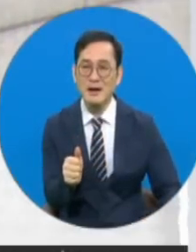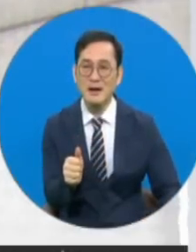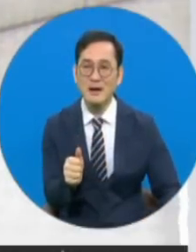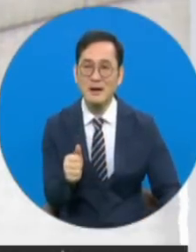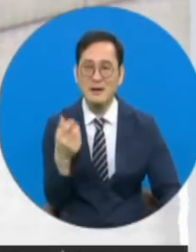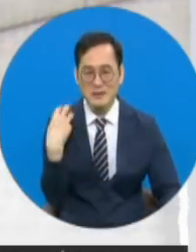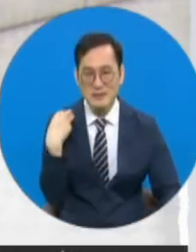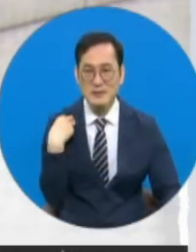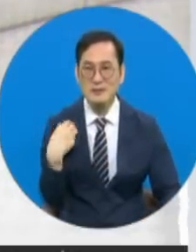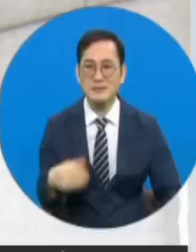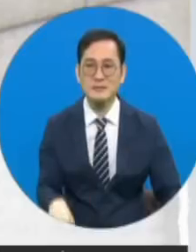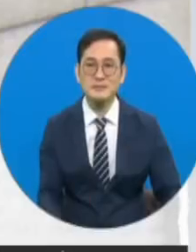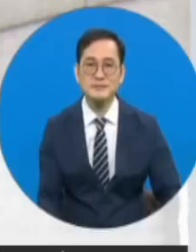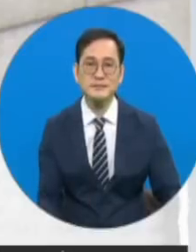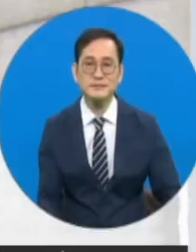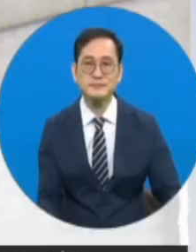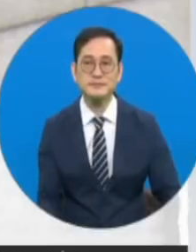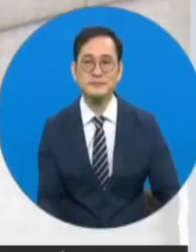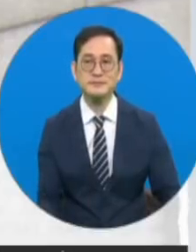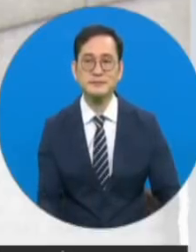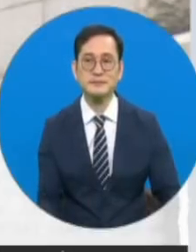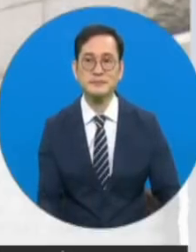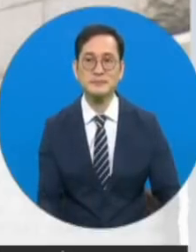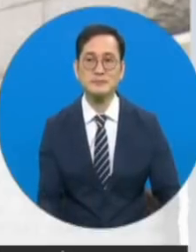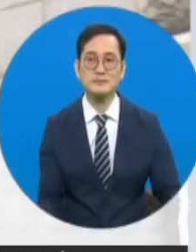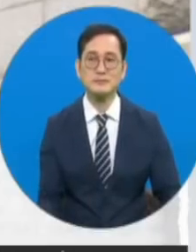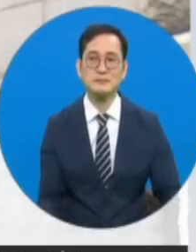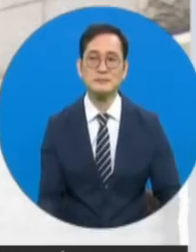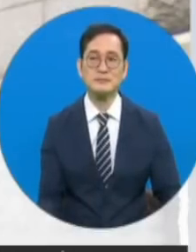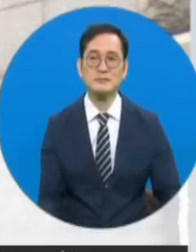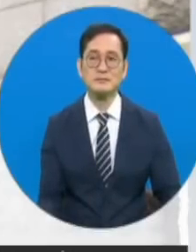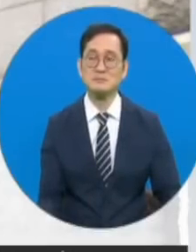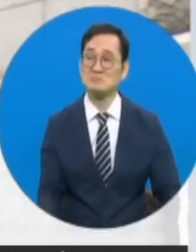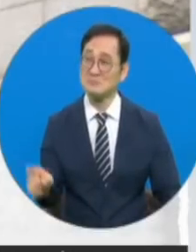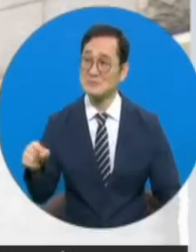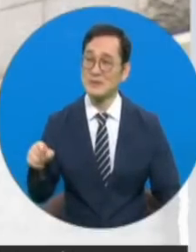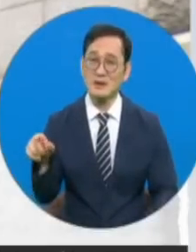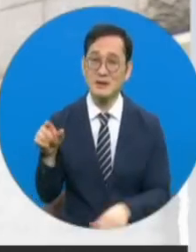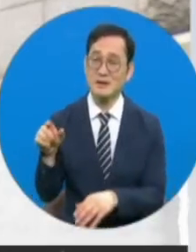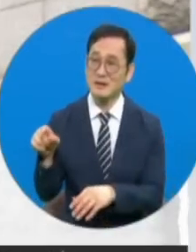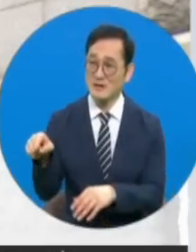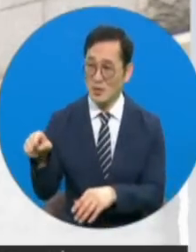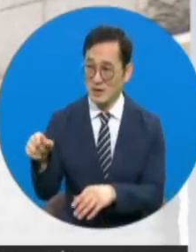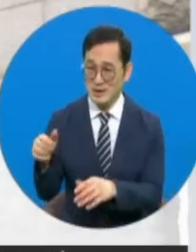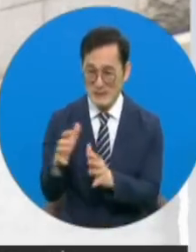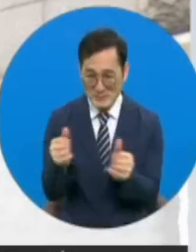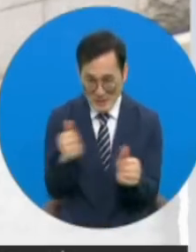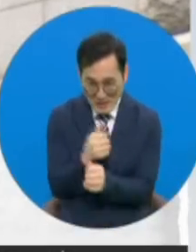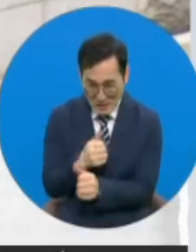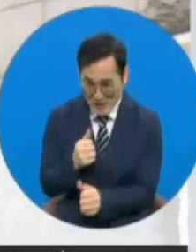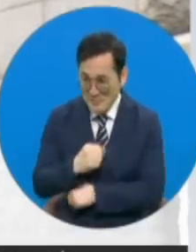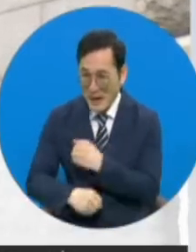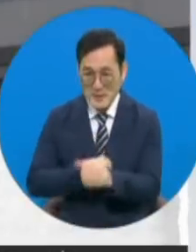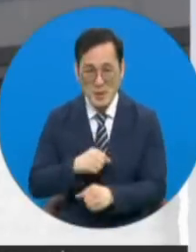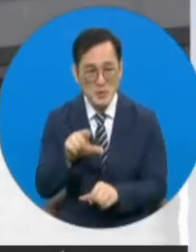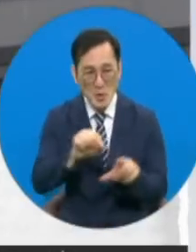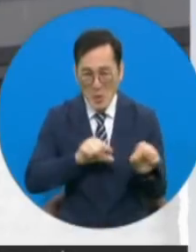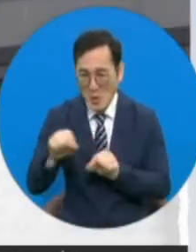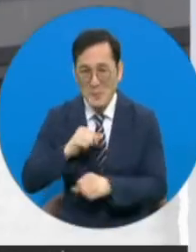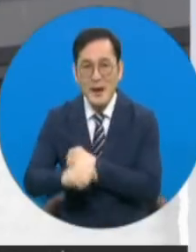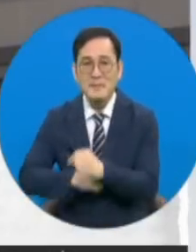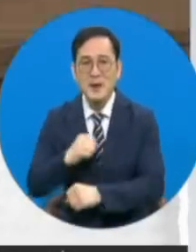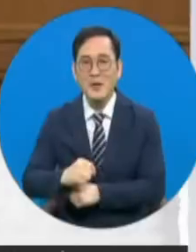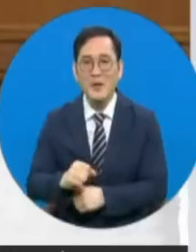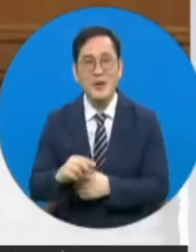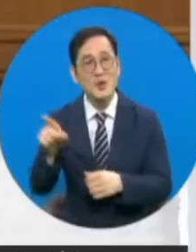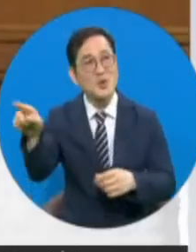그러니까 야 인사 아무렇게나 해도 누가 이걸 감사할 수가 없어 우리는 독립기관이야 그걸 제일 잘하는 사람이 직원인데